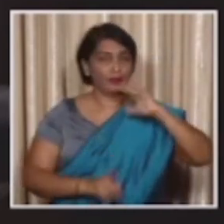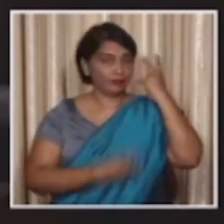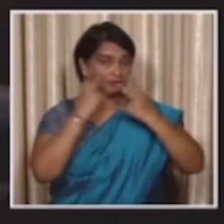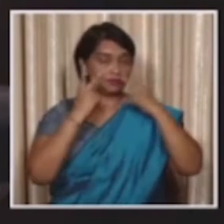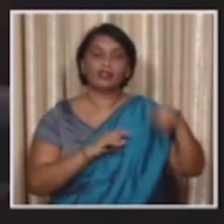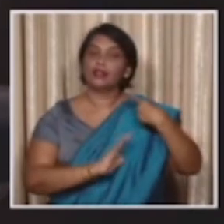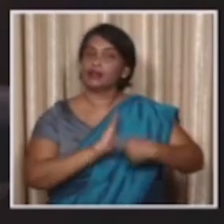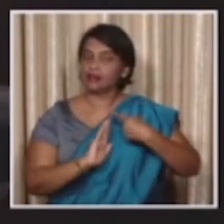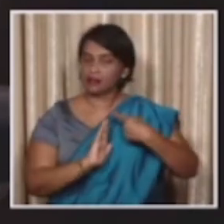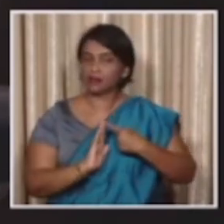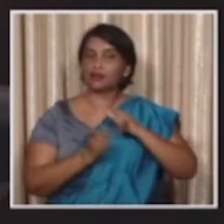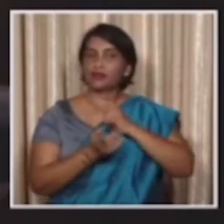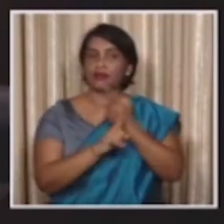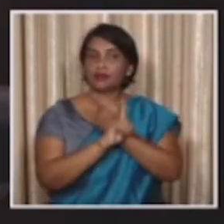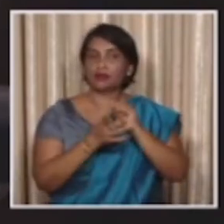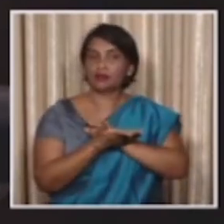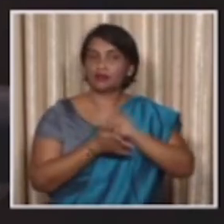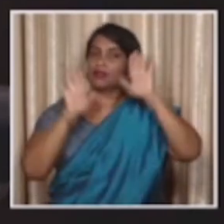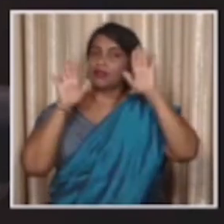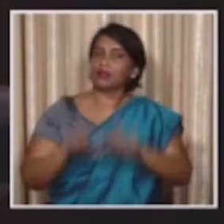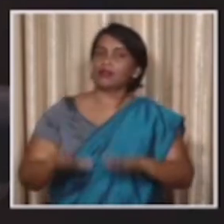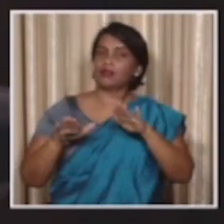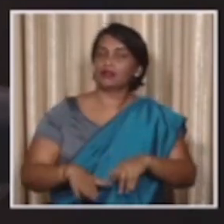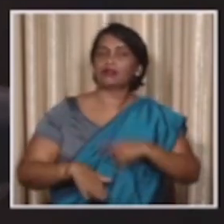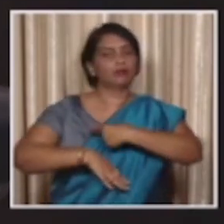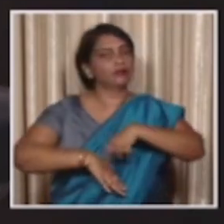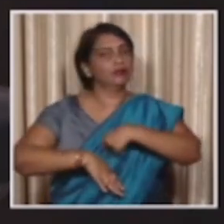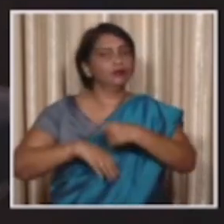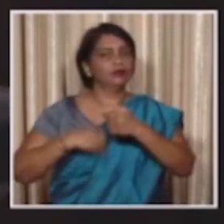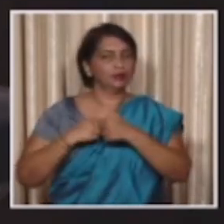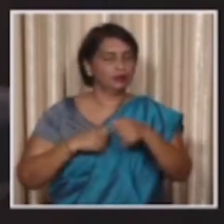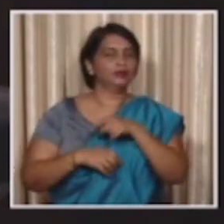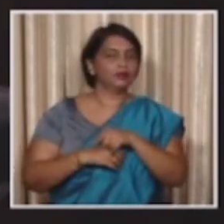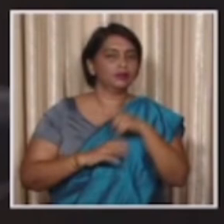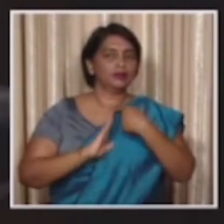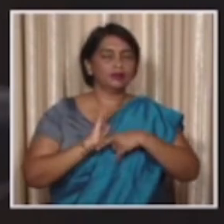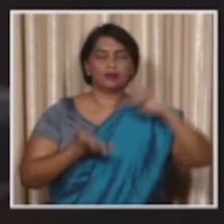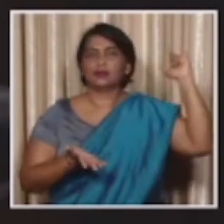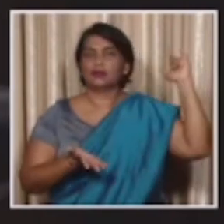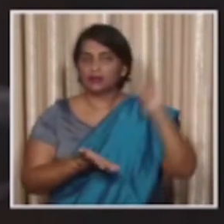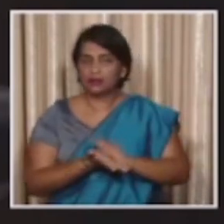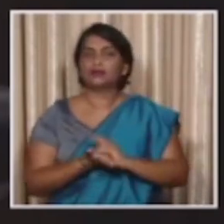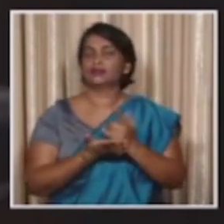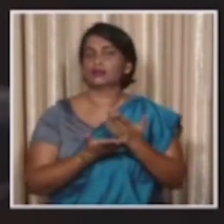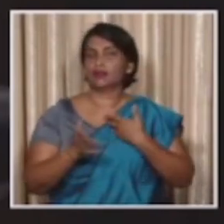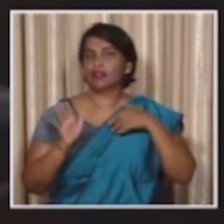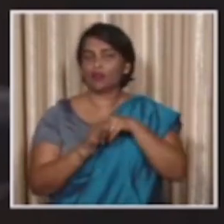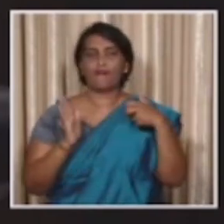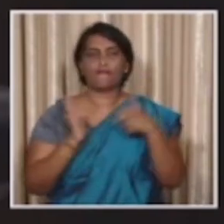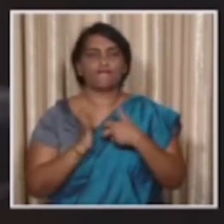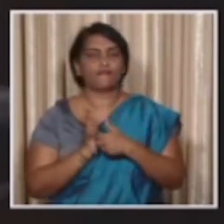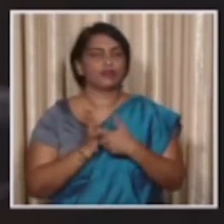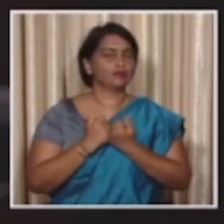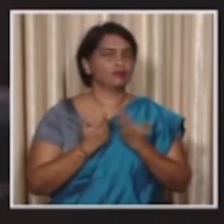ශ්‍රී ලංකා ගුවන්තොටුපලේ රැඳී සිටිනවා. පැය ගණනාවක් ලංකාවට එන්න අවශ්‍ය කරන වීසා ලබා